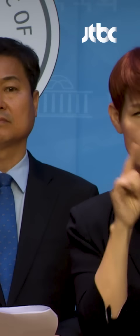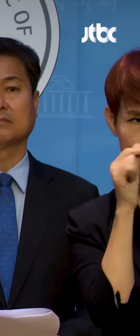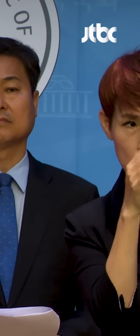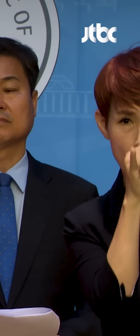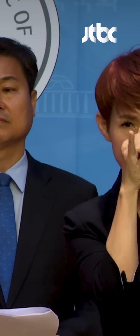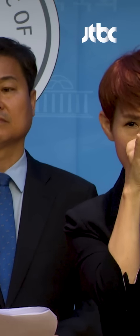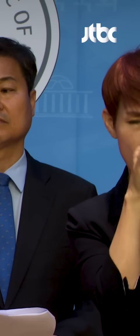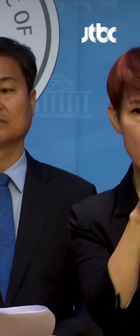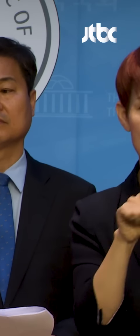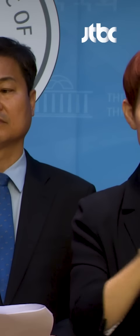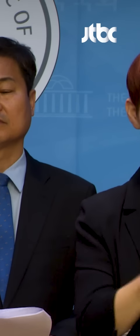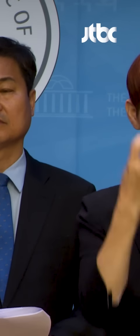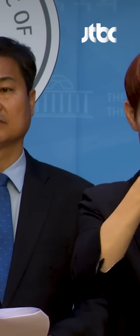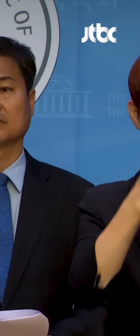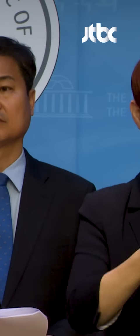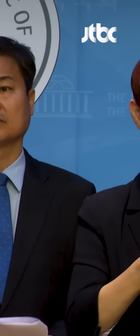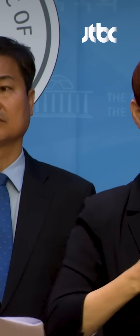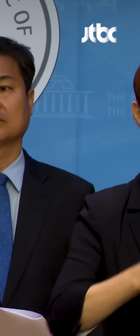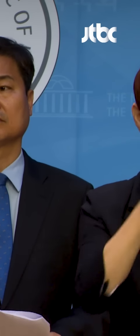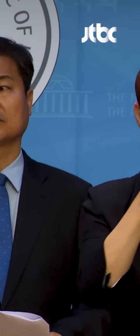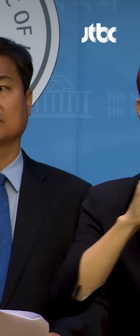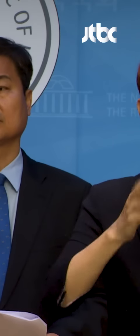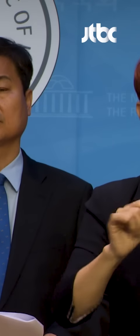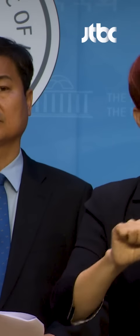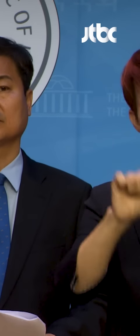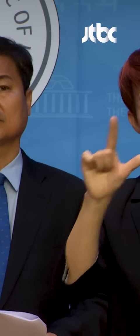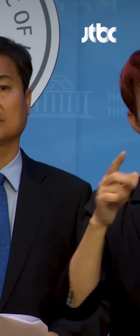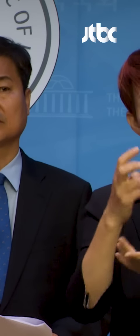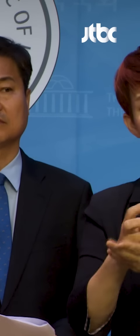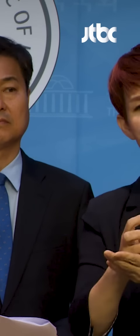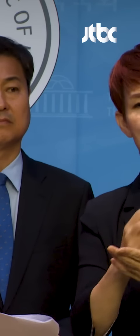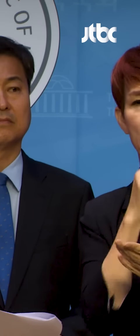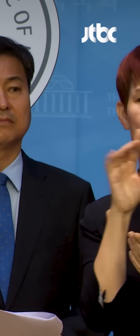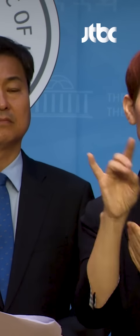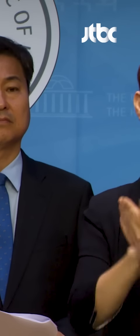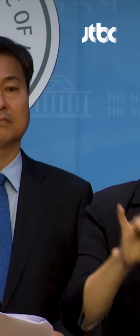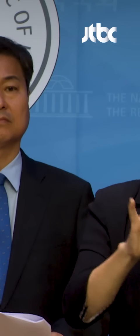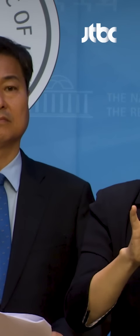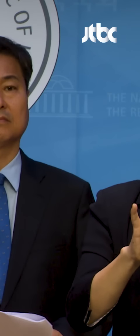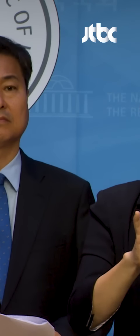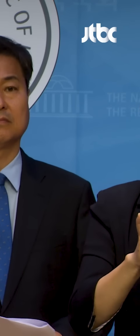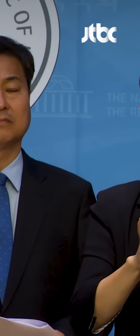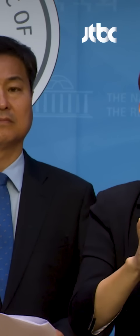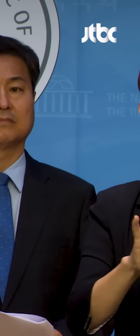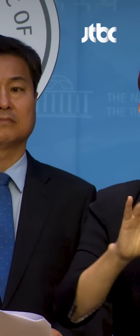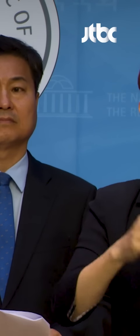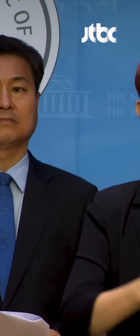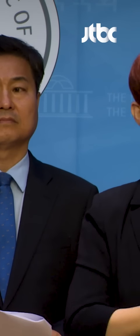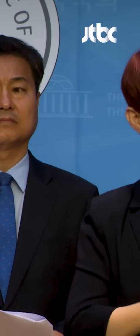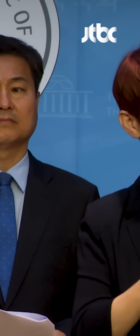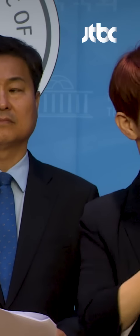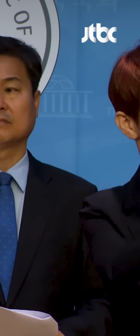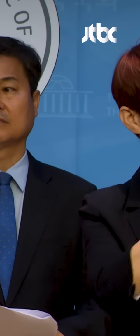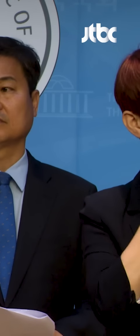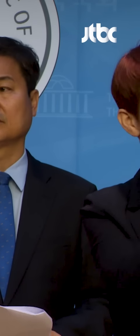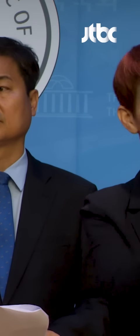특검법 이야기만 하면 이상하게 민생법안 뭐 이런 핑계를 대는 국회 제2당 국민의힘에